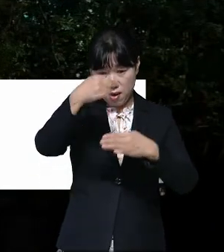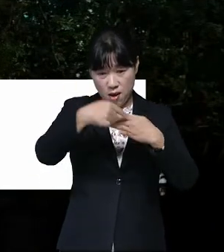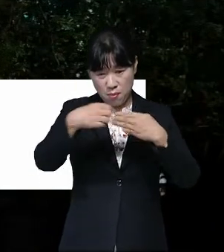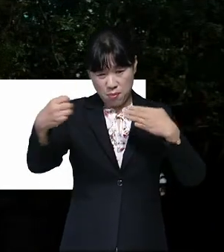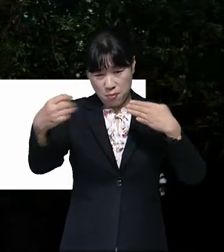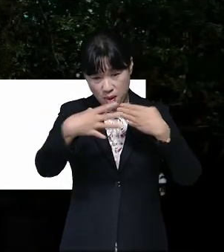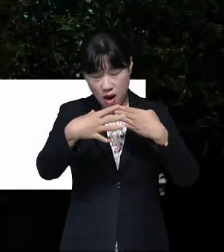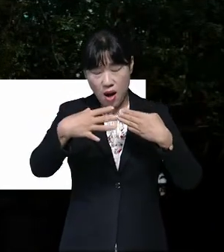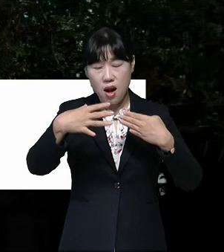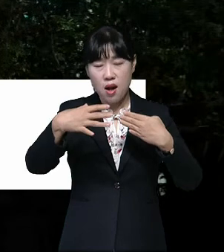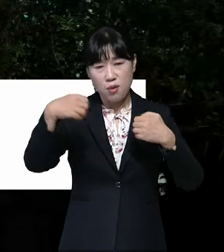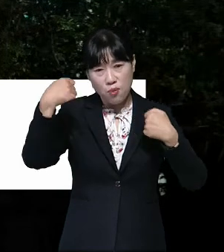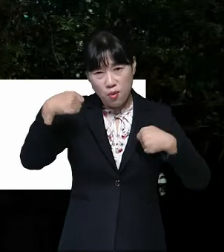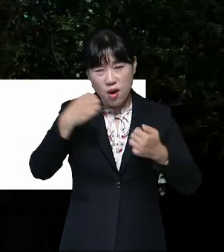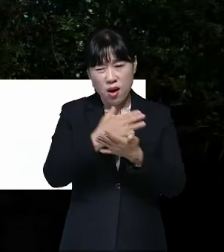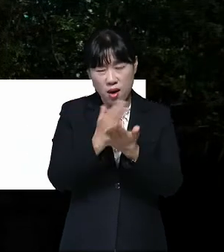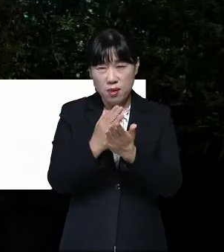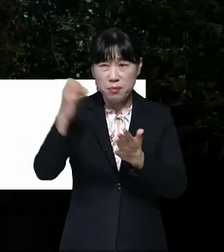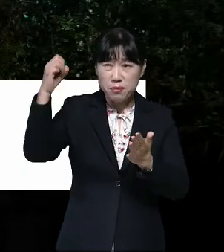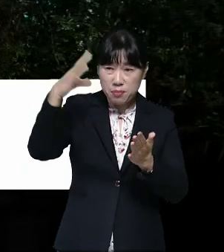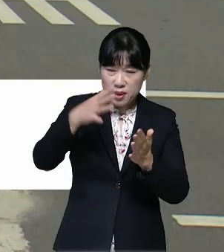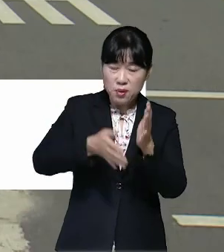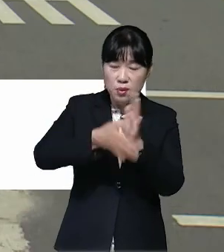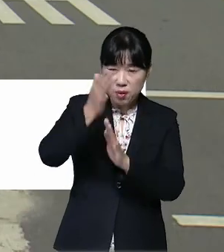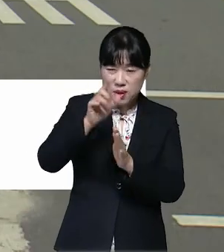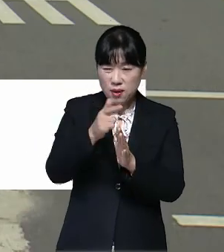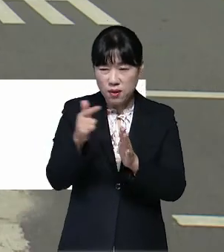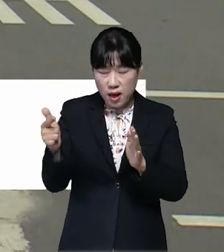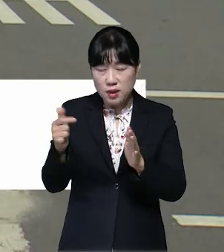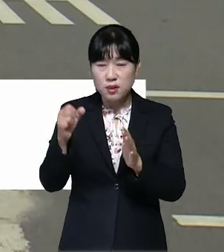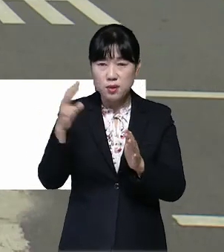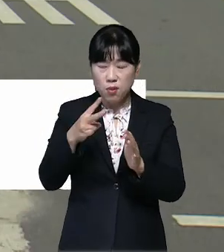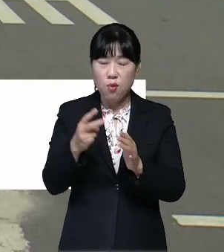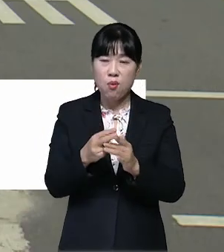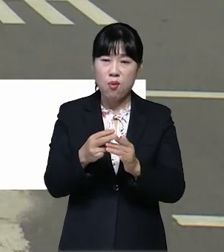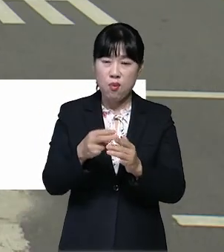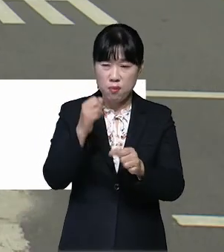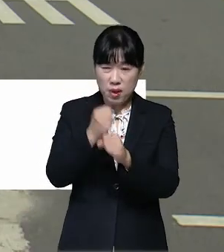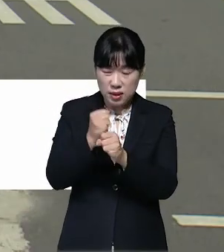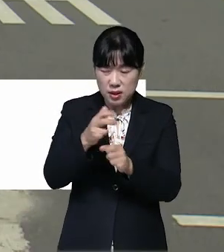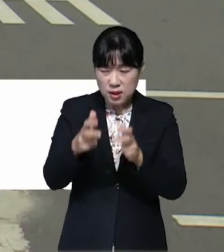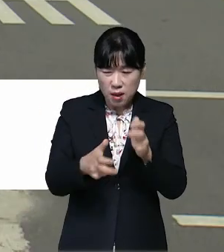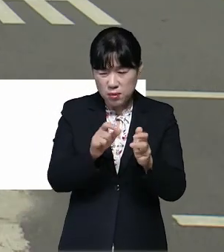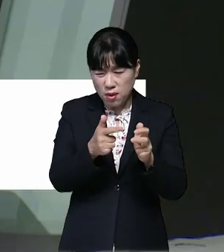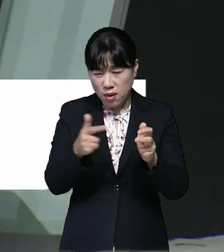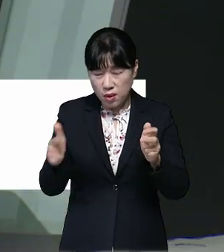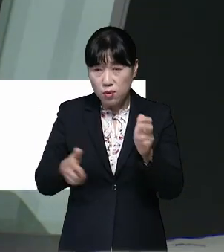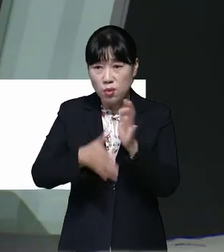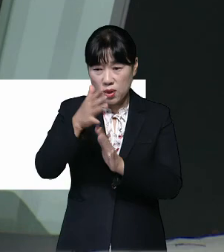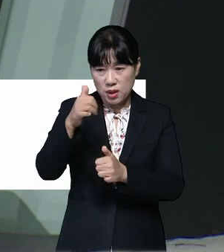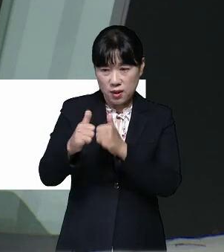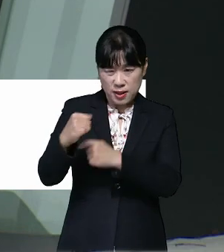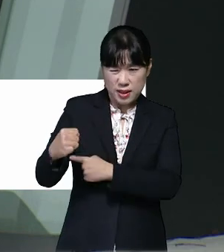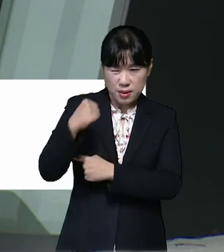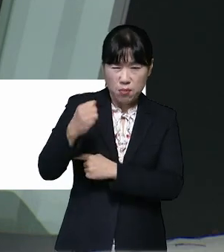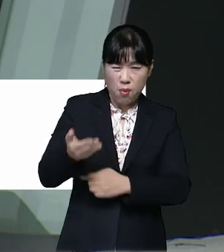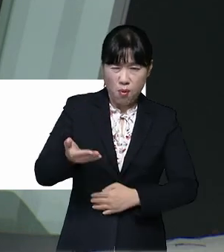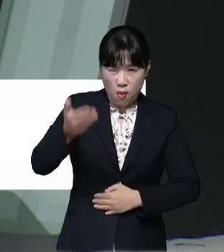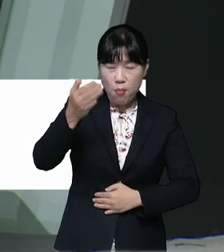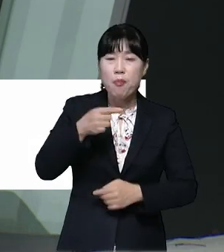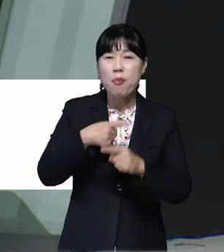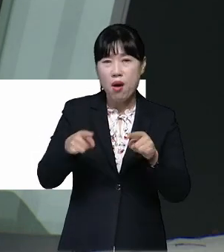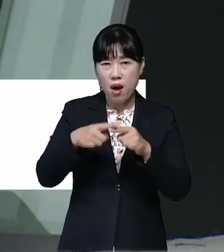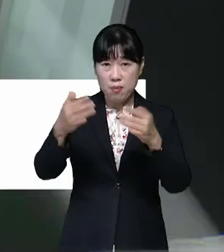파사드 공연과 빛의 도시를 상징하는 아트 쉘터, 웰컴 사인 조성 사업 등으로 도시 경쟁력을 높였다는